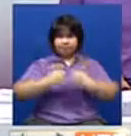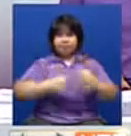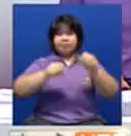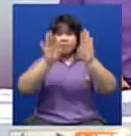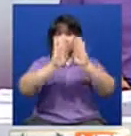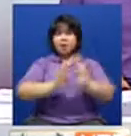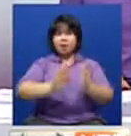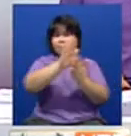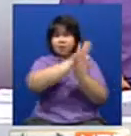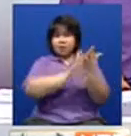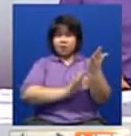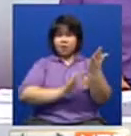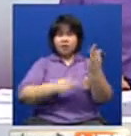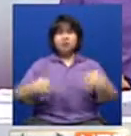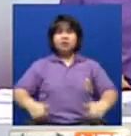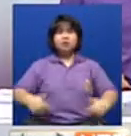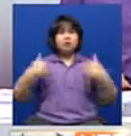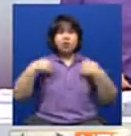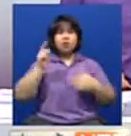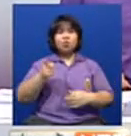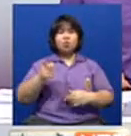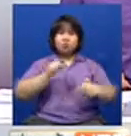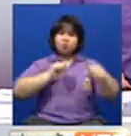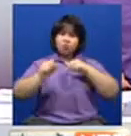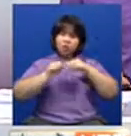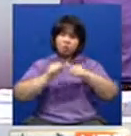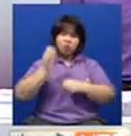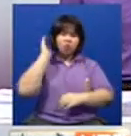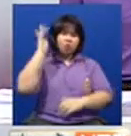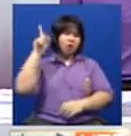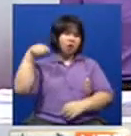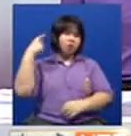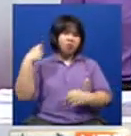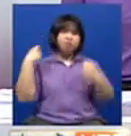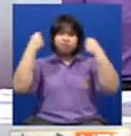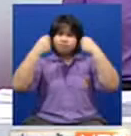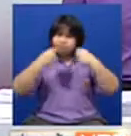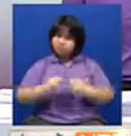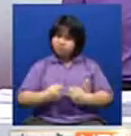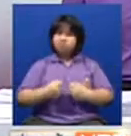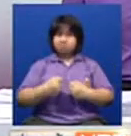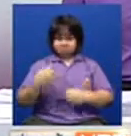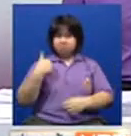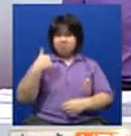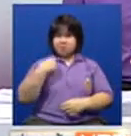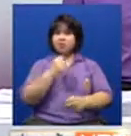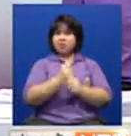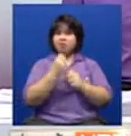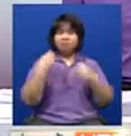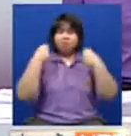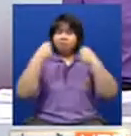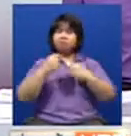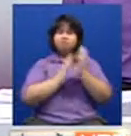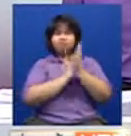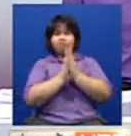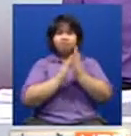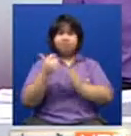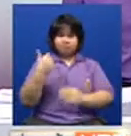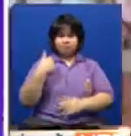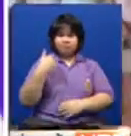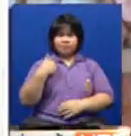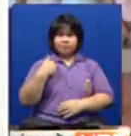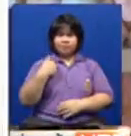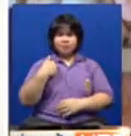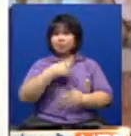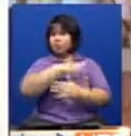ไทยในชีวิตประจำวันค่ะด้านของวัยรุ่นน้องสาวชาวสวนขอนแก่นตอนนี้ขานรับการแต่งชุดไทยแล้วออกมาแต่งกันให้คึกคักเลยทีเดียวนะคะ